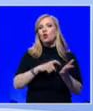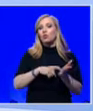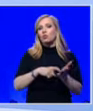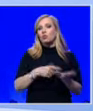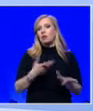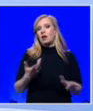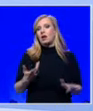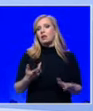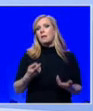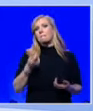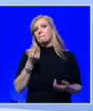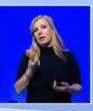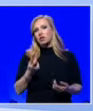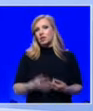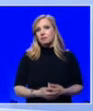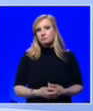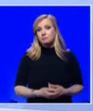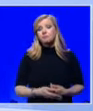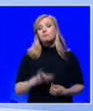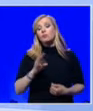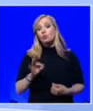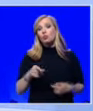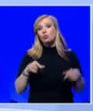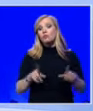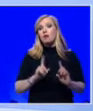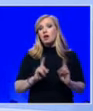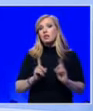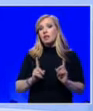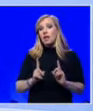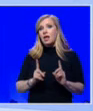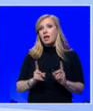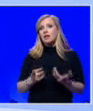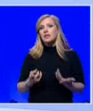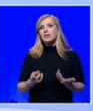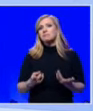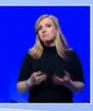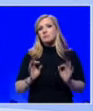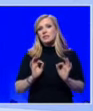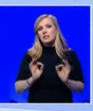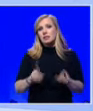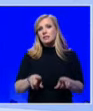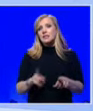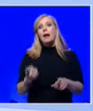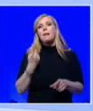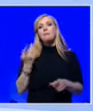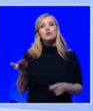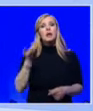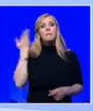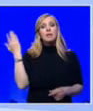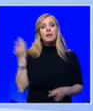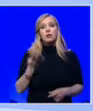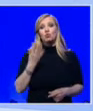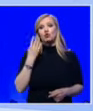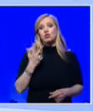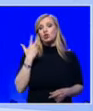законодателната материя на парче. Но това не е типично само за миналия парламент, 48-то народно събрание.